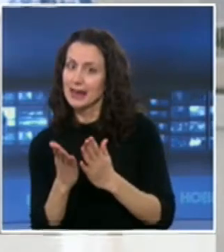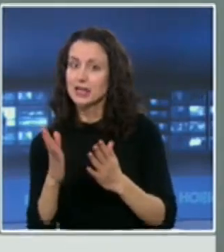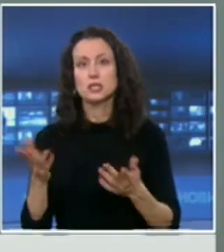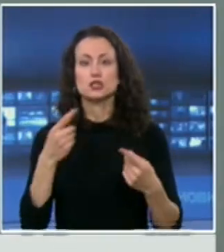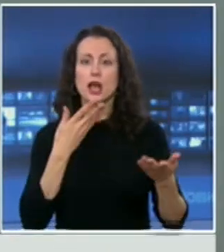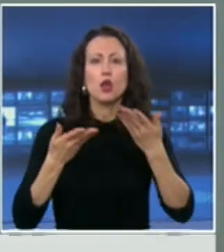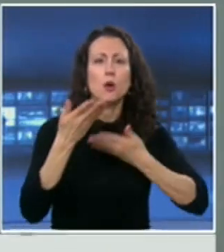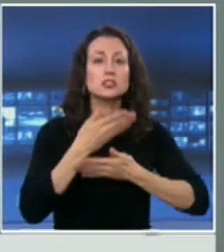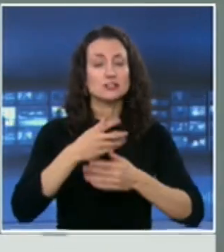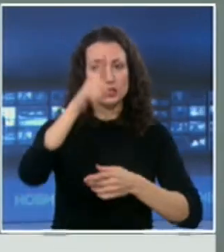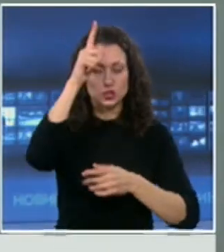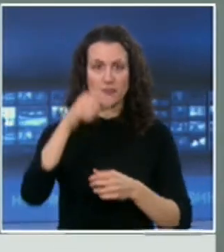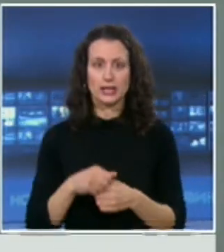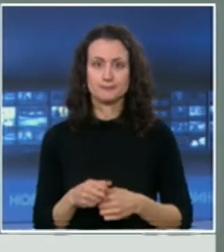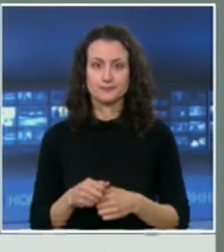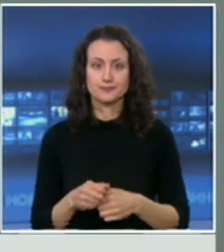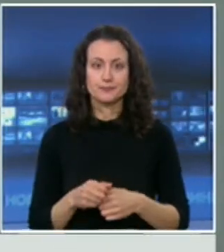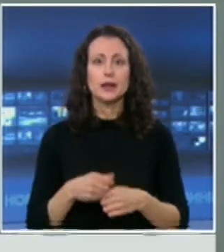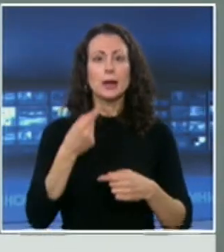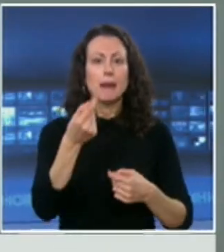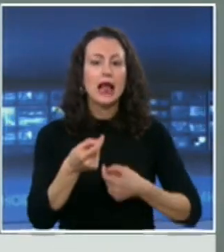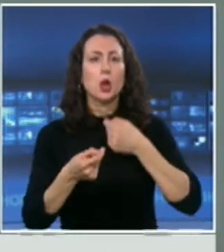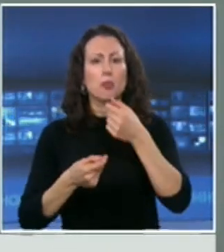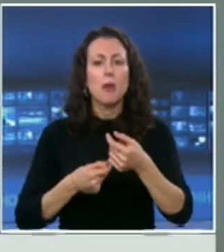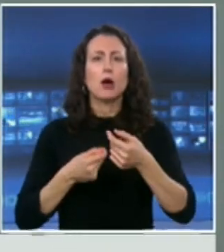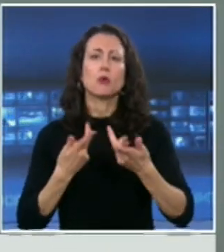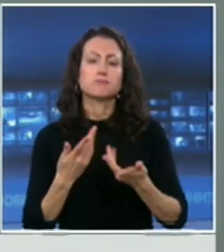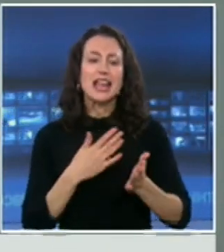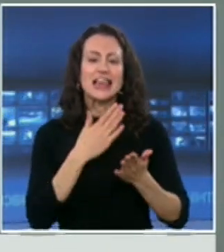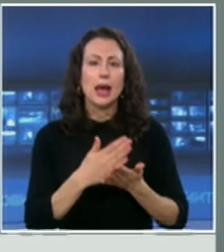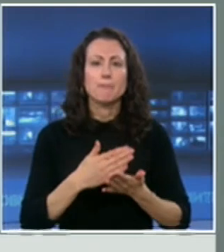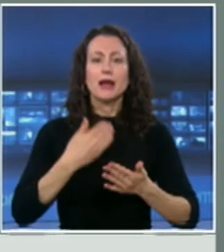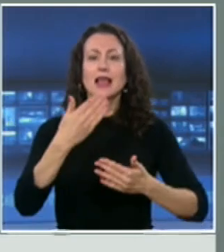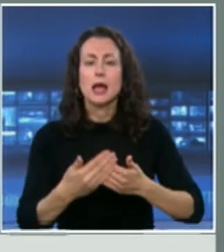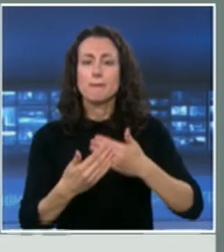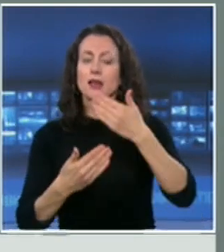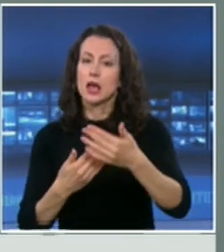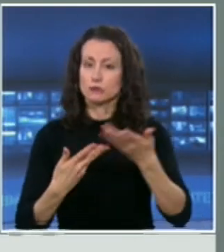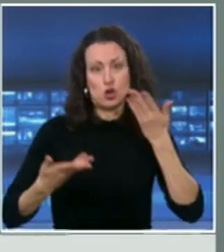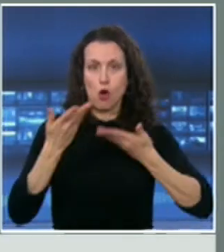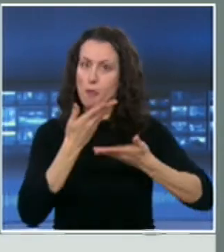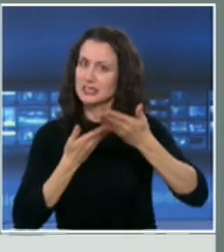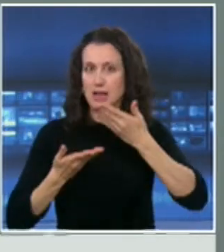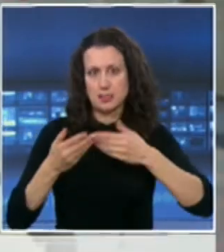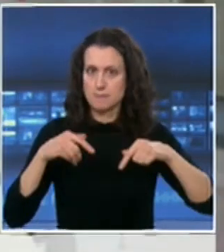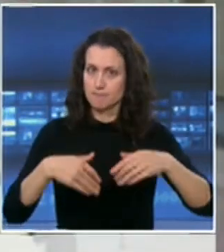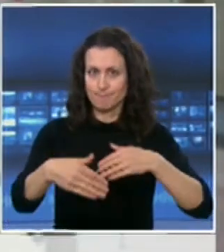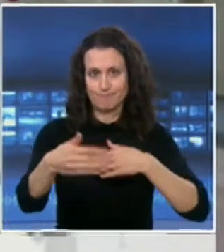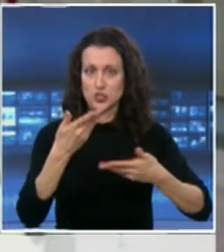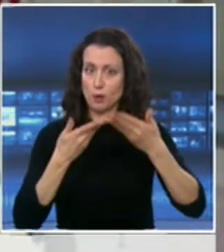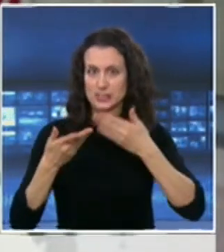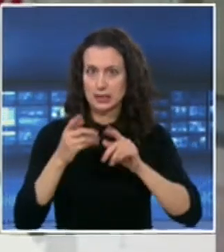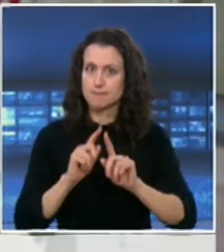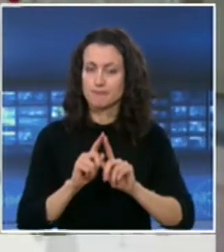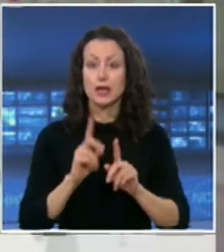столицата. Поетапното връщане на ученици в училище ще обсъдим, но също така смятам, че не можем